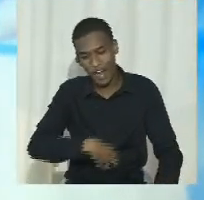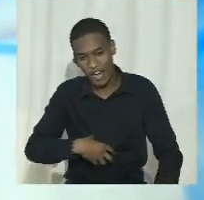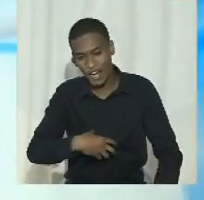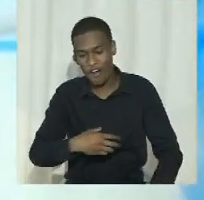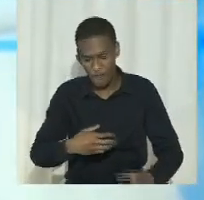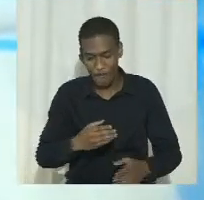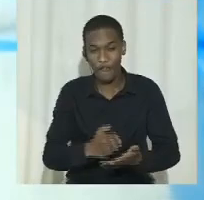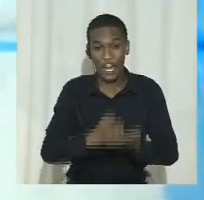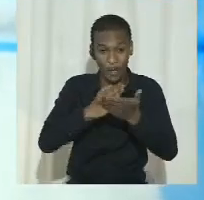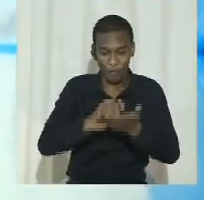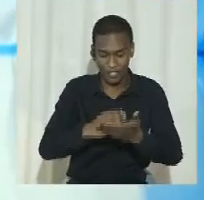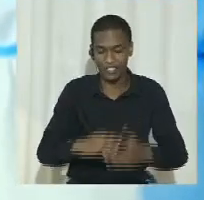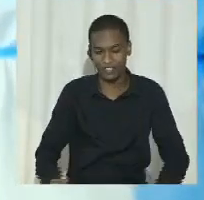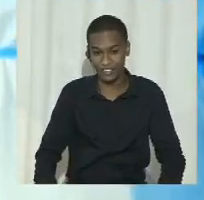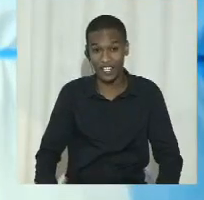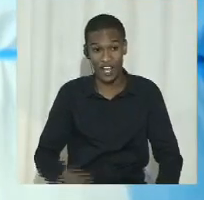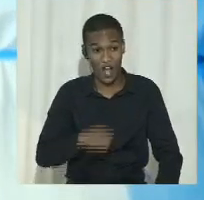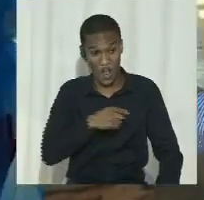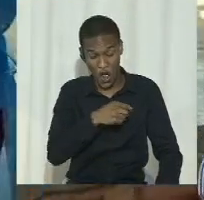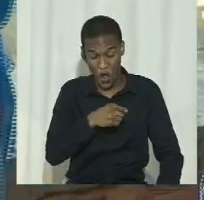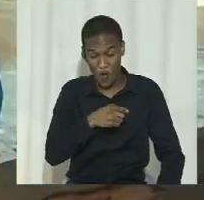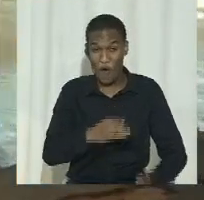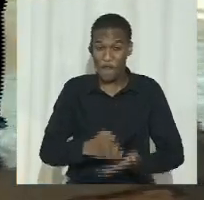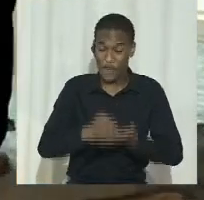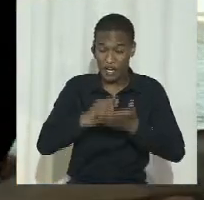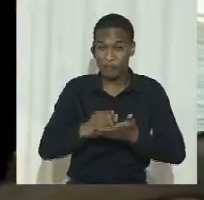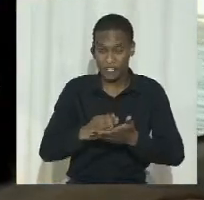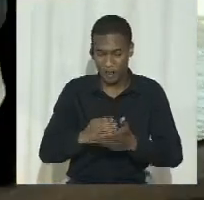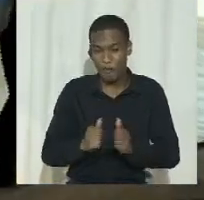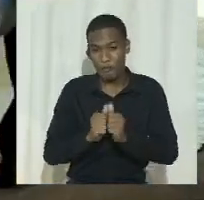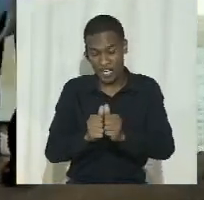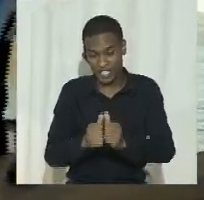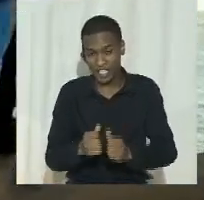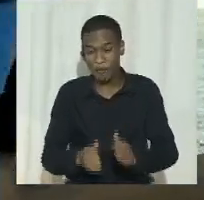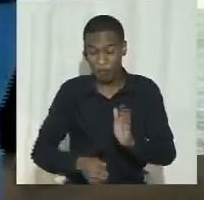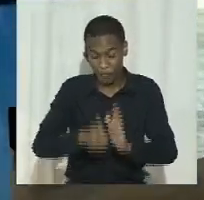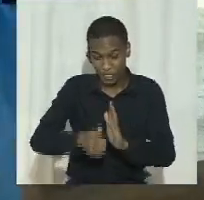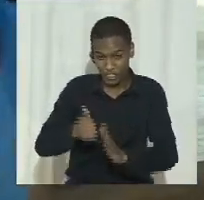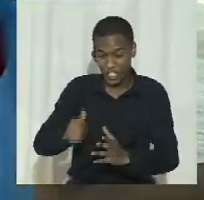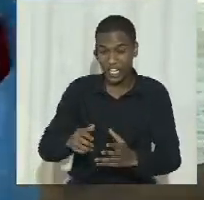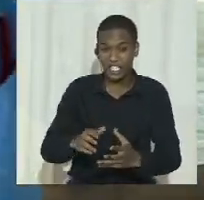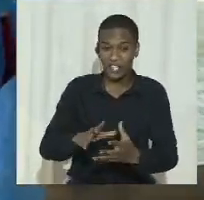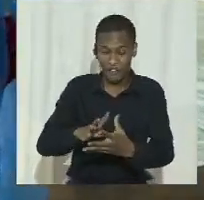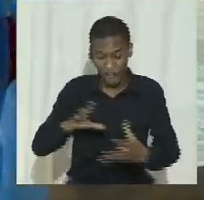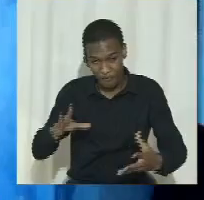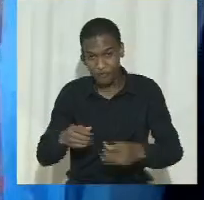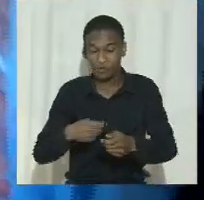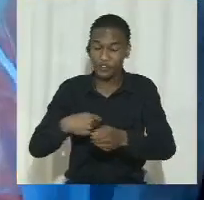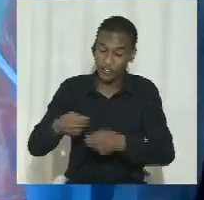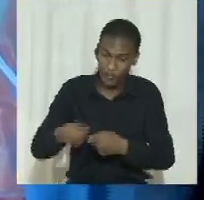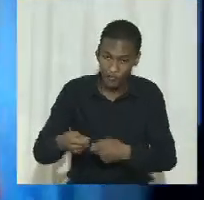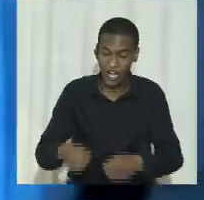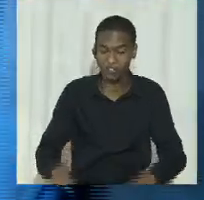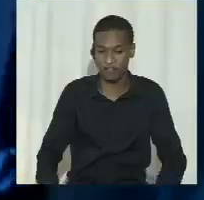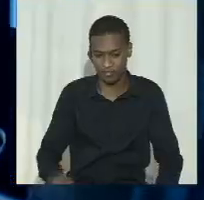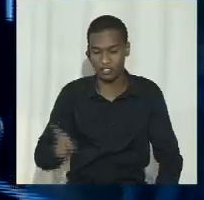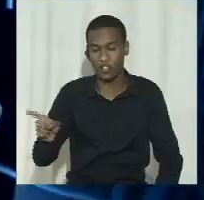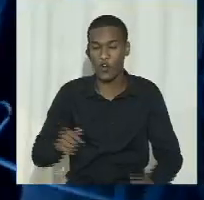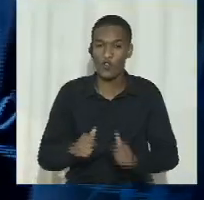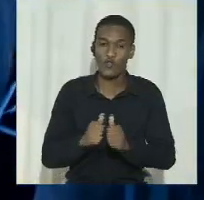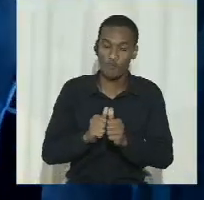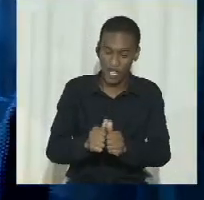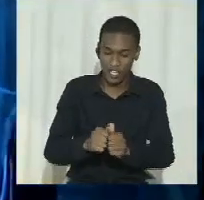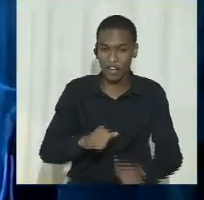fitsidihany. Fanampiana niarahana tamin'ny ministeran'ny indostria sy ny varotra ary ny asa tanana ary ireo mpiara-miombon'antoka tsy miankina